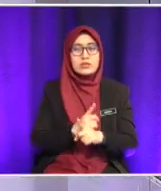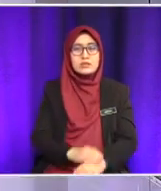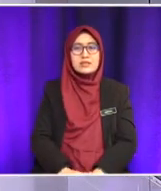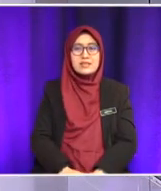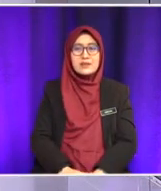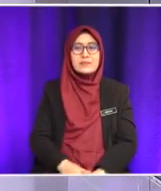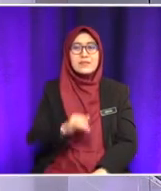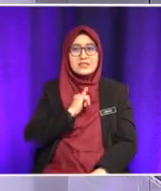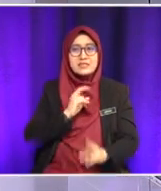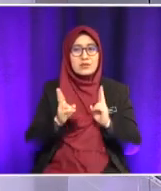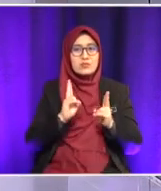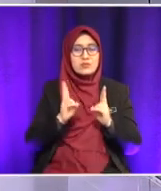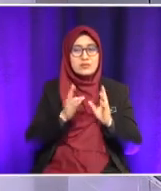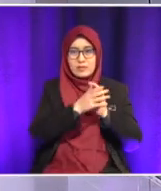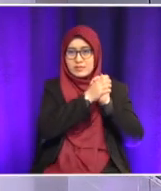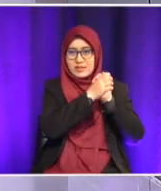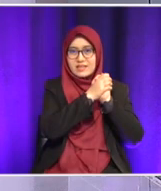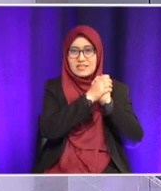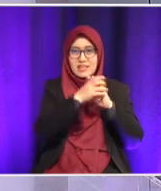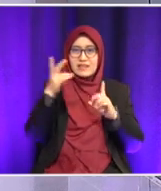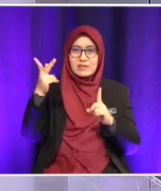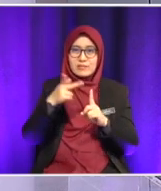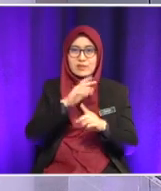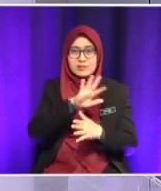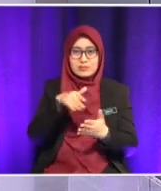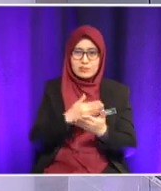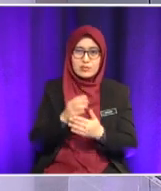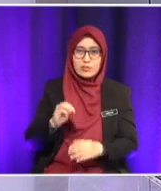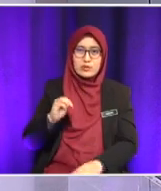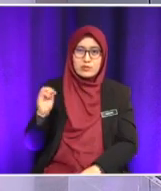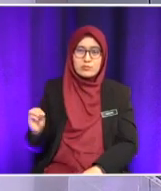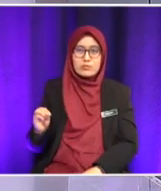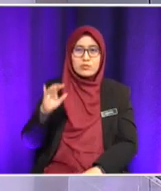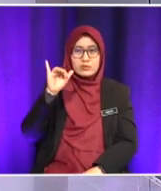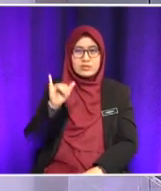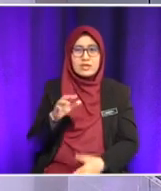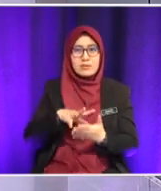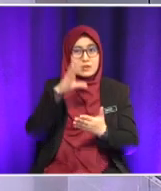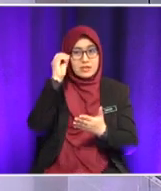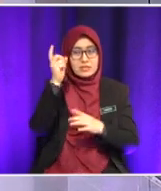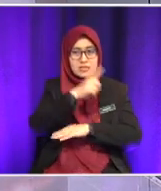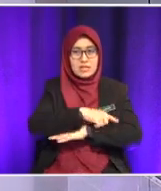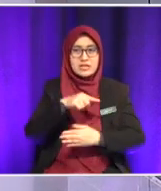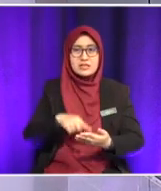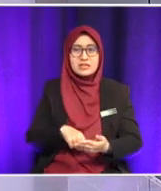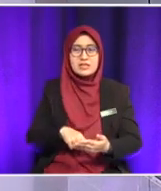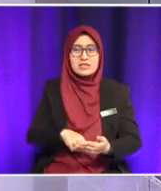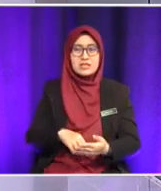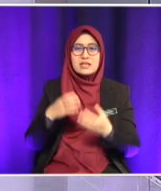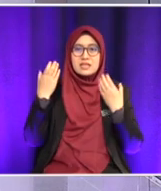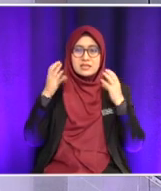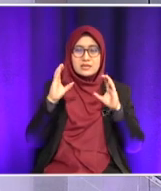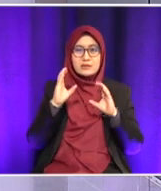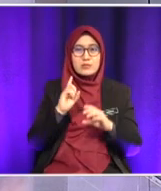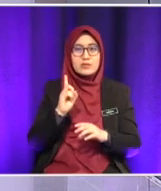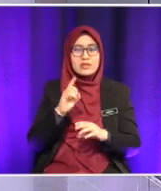seorang kita dan terbaik juga kepada murid-murid yang berada di rumah untuk bapak rujukan juga latihannya gua